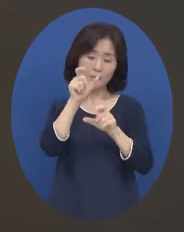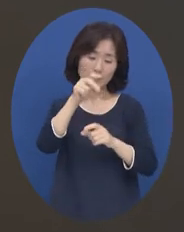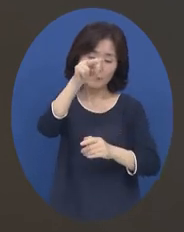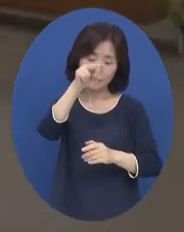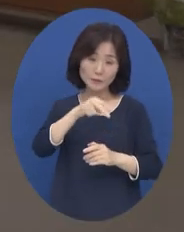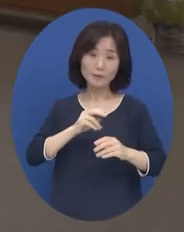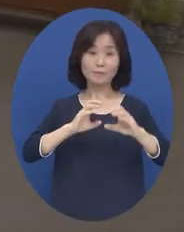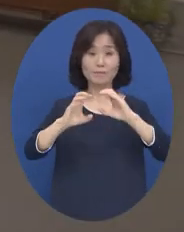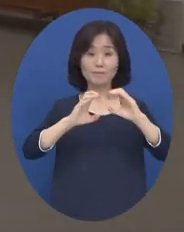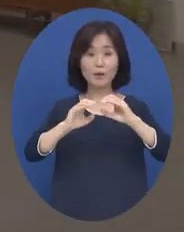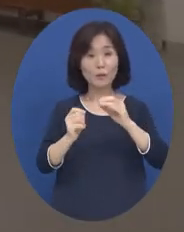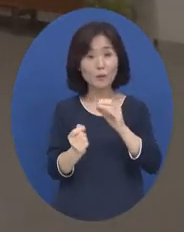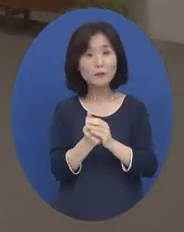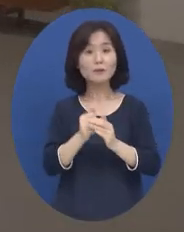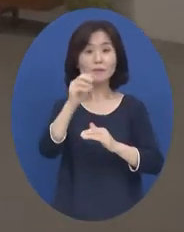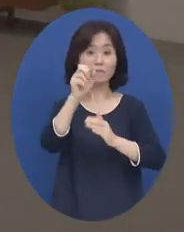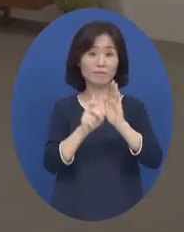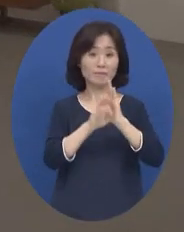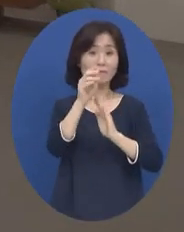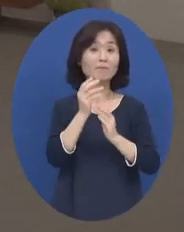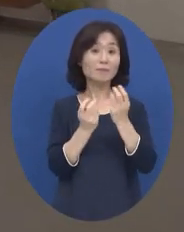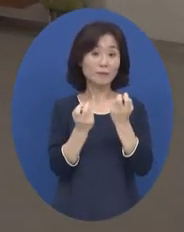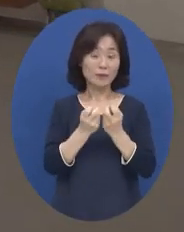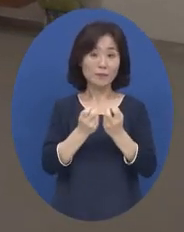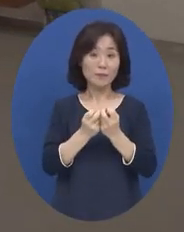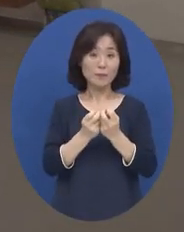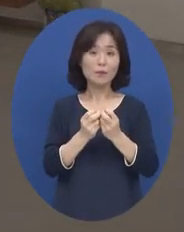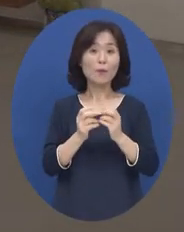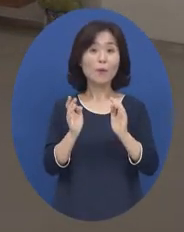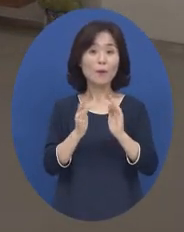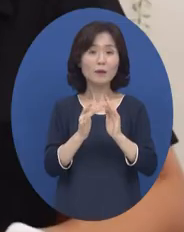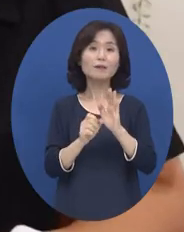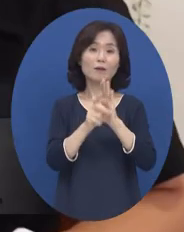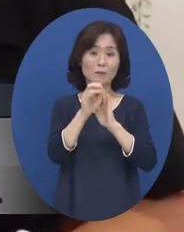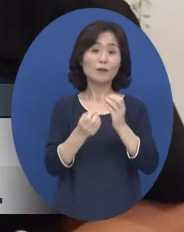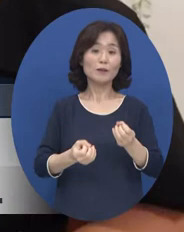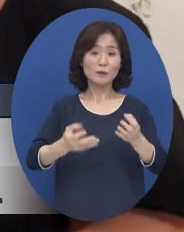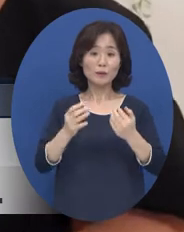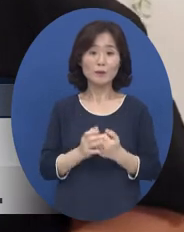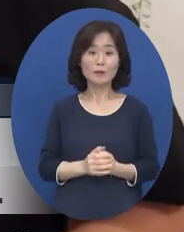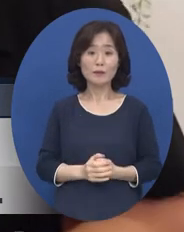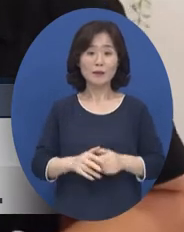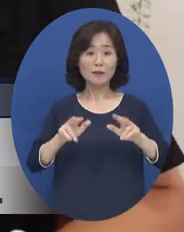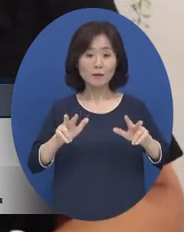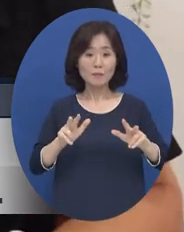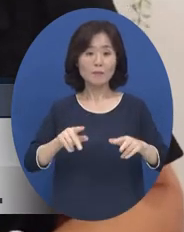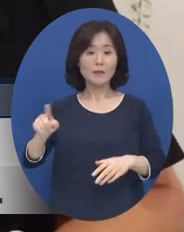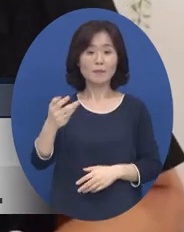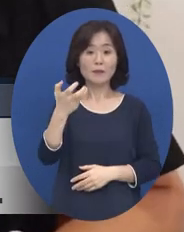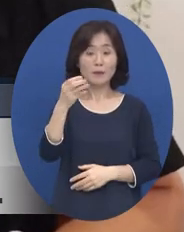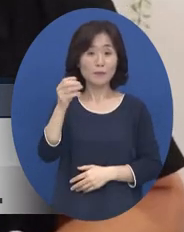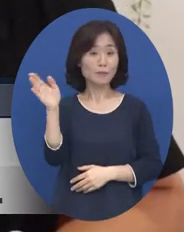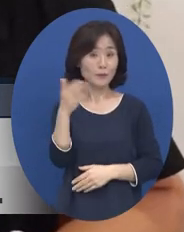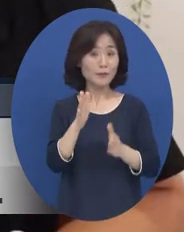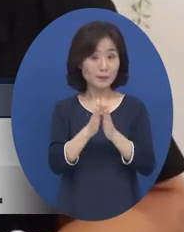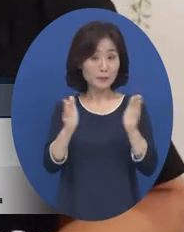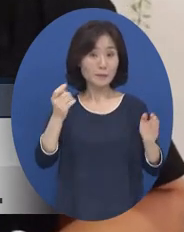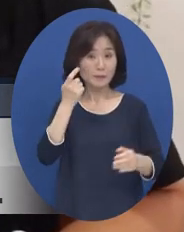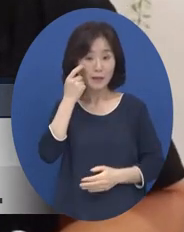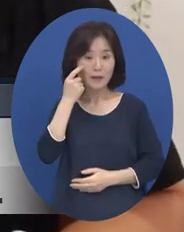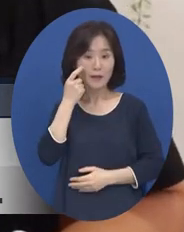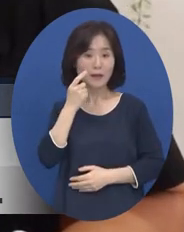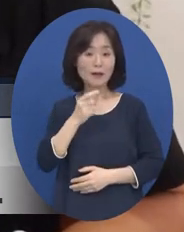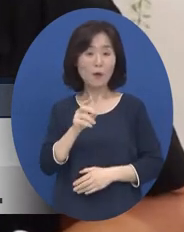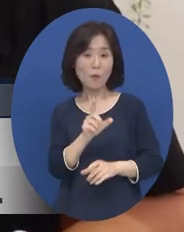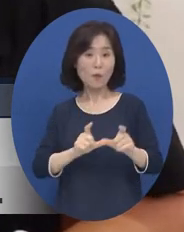소통하는 독특한 경매 방식 온라인 경매 쉽니다 j'adore 바로 베타 10만 소프트 라고 하더라 된다 9가